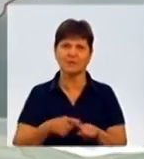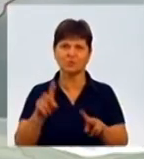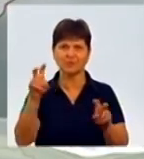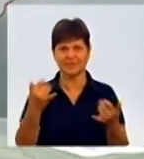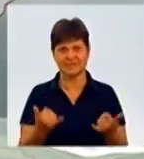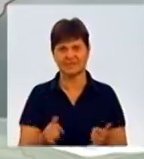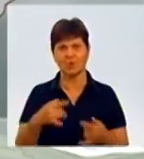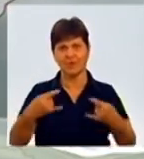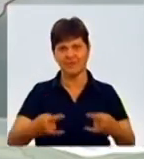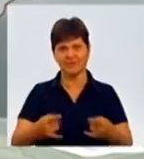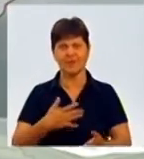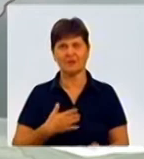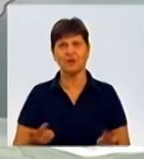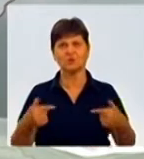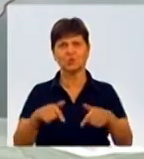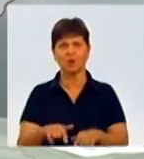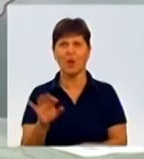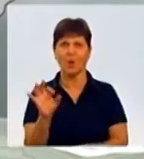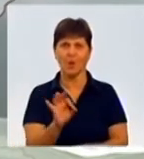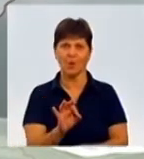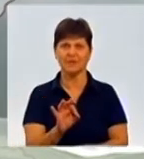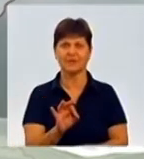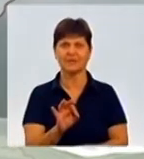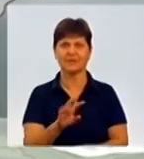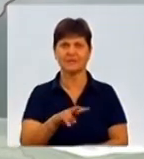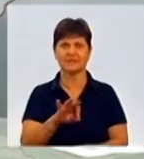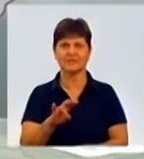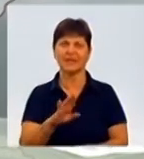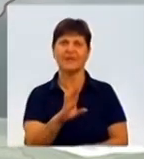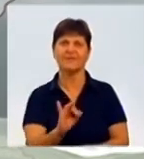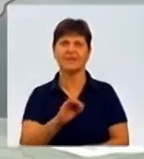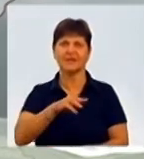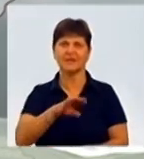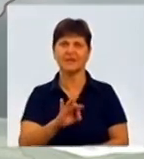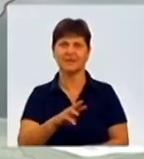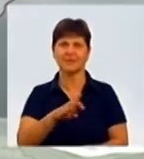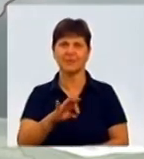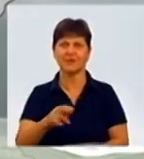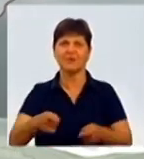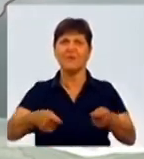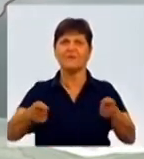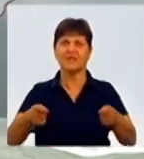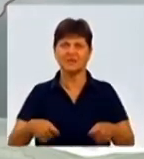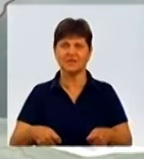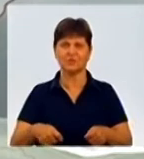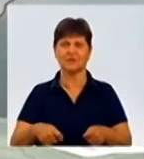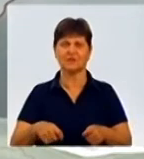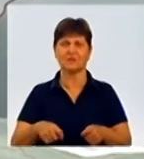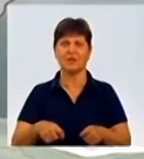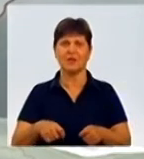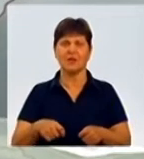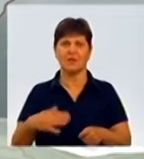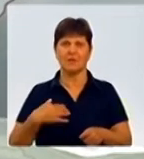у ефірі наш гість, а це Олексій Біктіміров, завідувач відділенням пухлини грудної залози Подільського регіонального